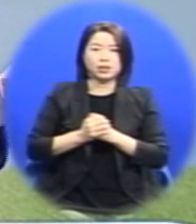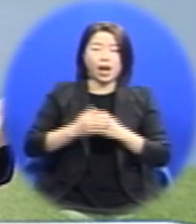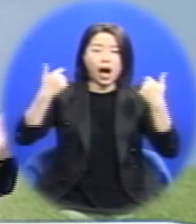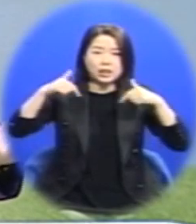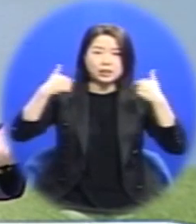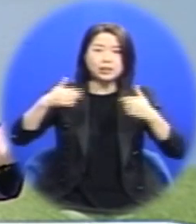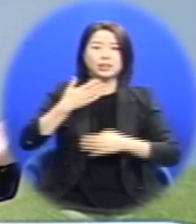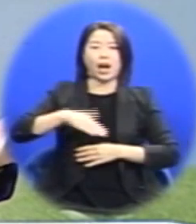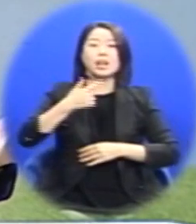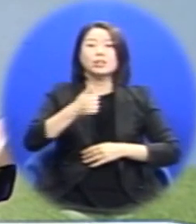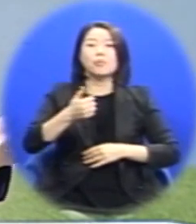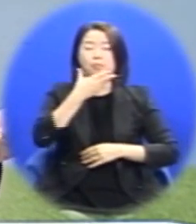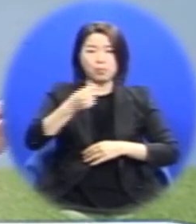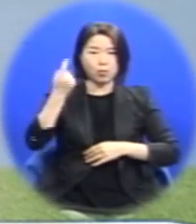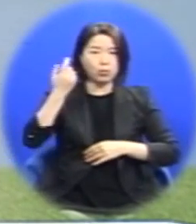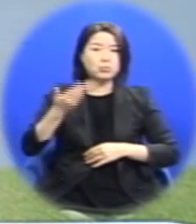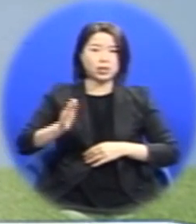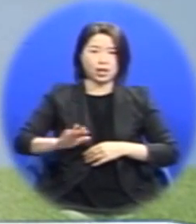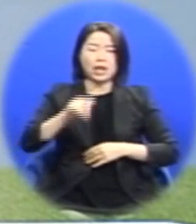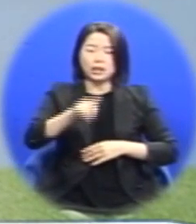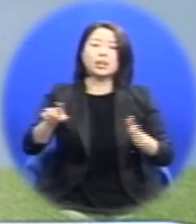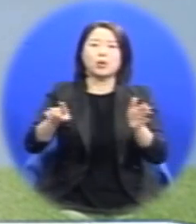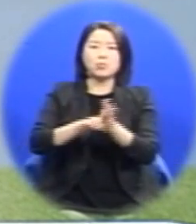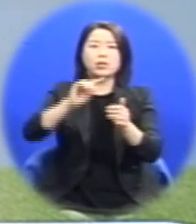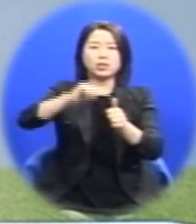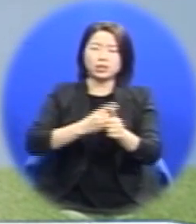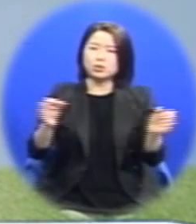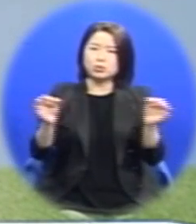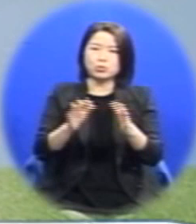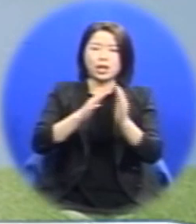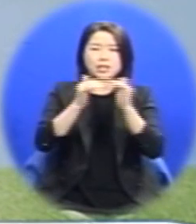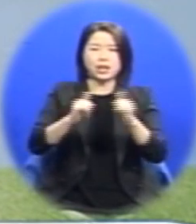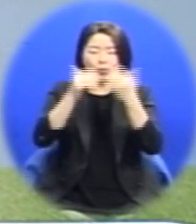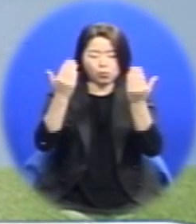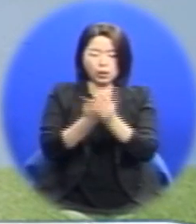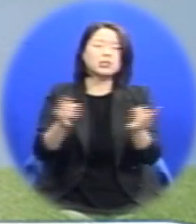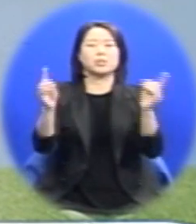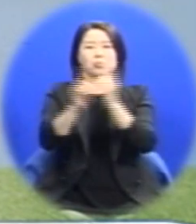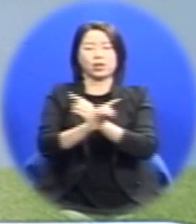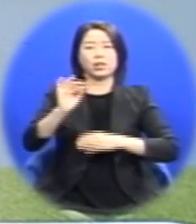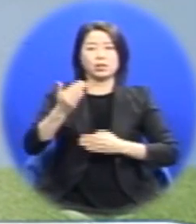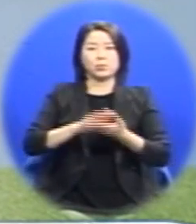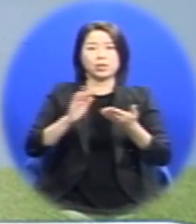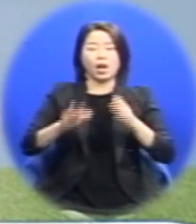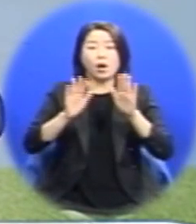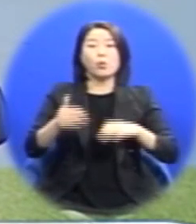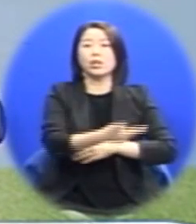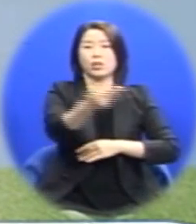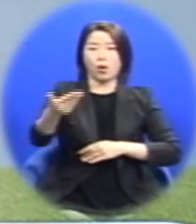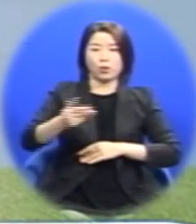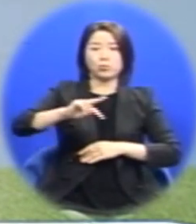늘 알던 복음인데 그게 믿어지는 순간에 사람은 완전히 달라져 버리는 거예요. 오늘